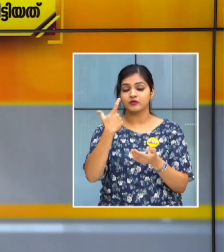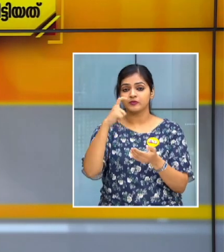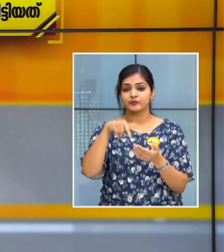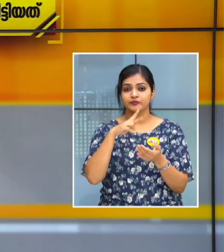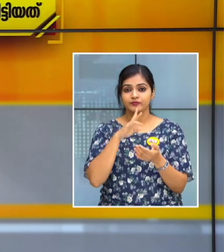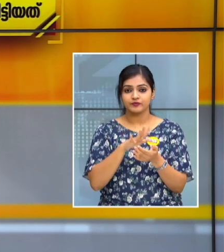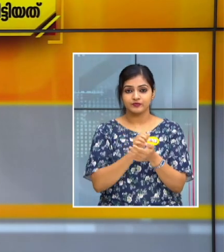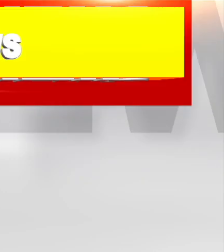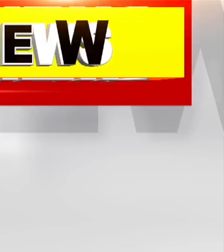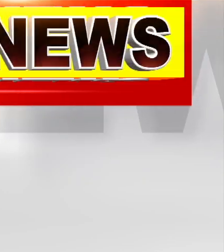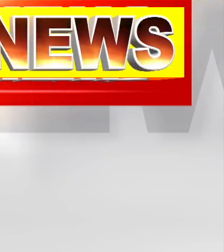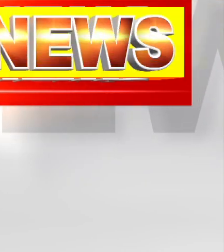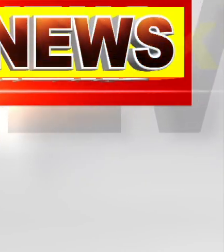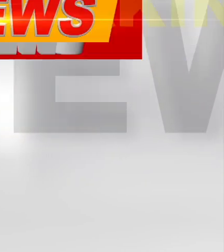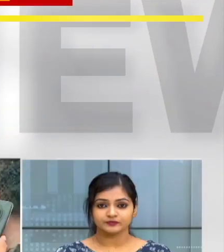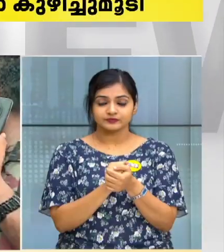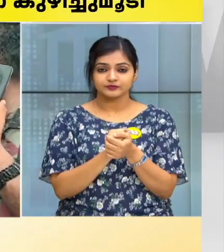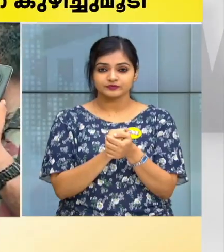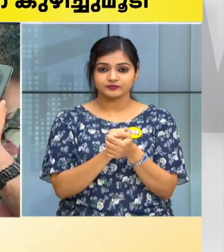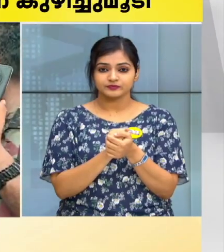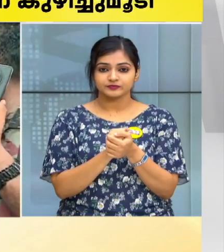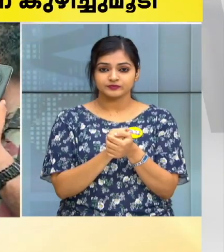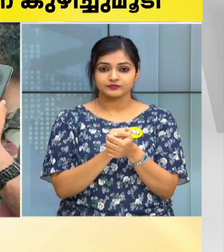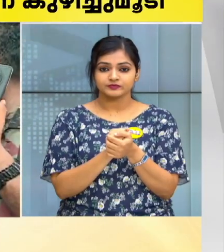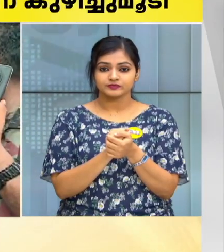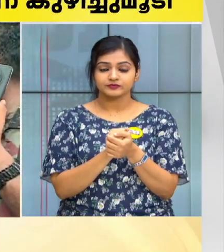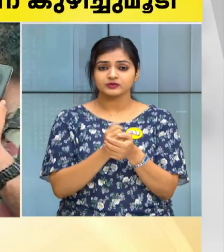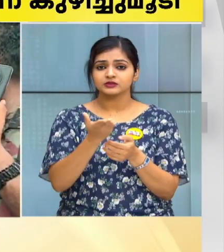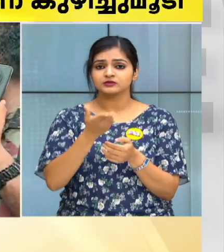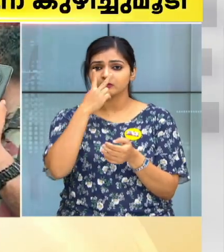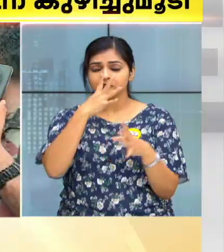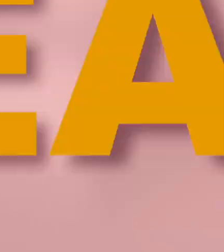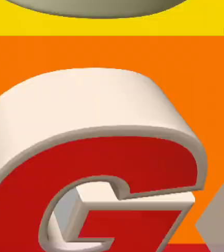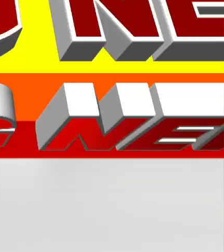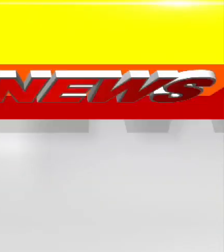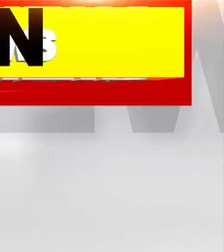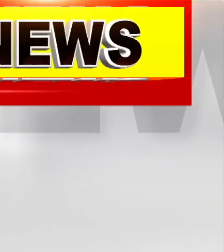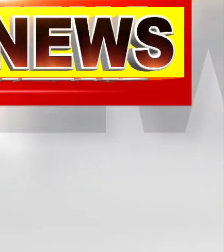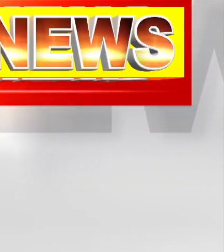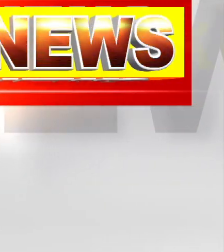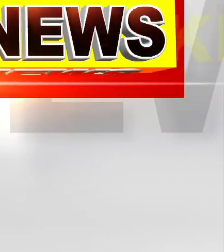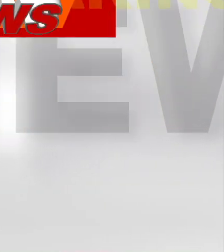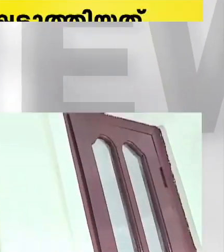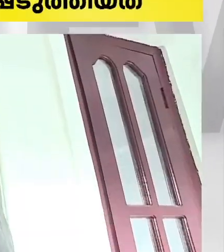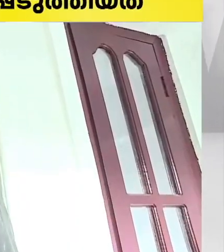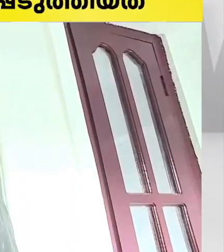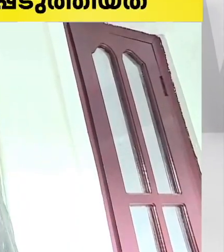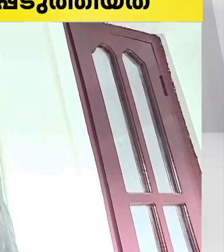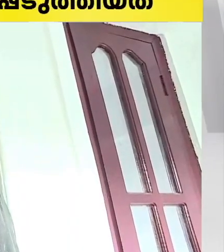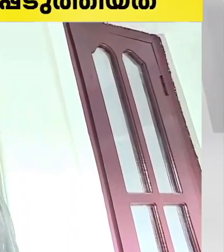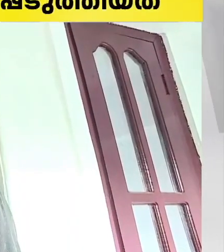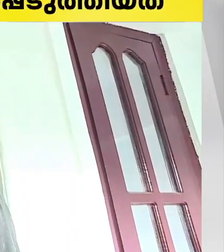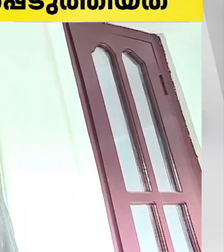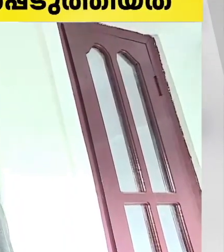പറഞ്ഞു. അമ്മച്ചിയുടെ ചെരുപ്പ് ഇവിടെ കണ്ടില്ല. അപ്പോൾ ഞങ്ങൾ ഇവിടുന്ന് ജോലിക്ക് എന്തെങ്കിലും പോകുമ്പോൾ വീട്ടു ജോലിക്ക് പോകുമ്പം